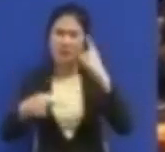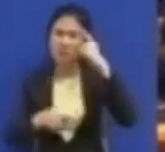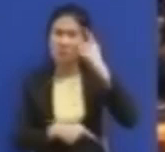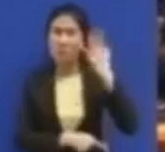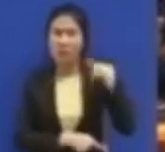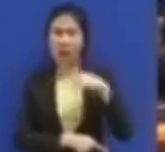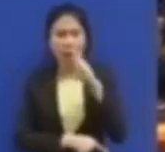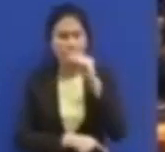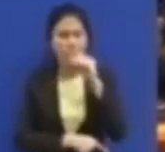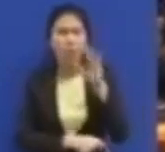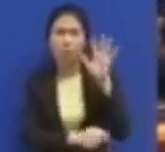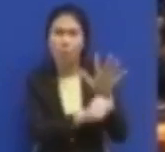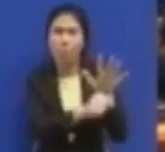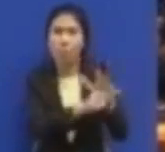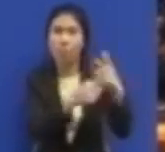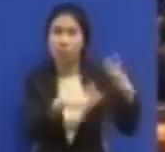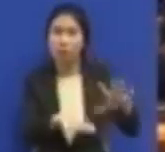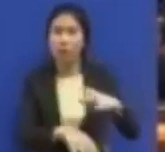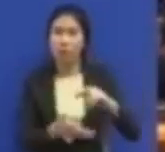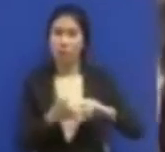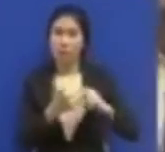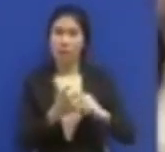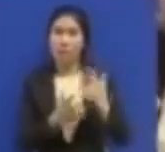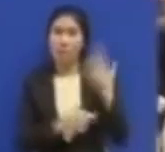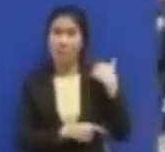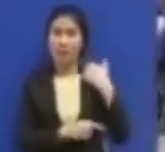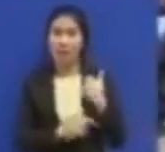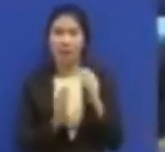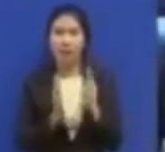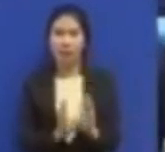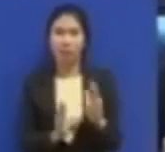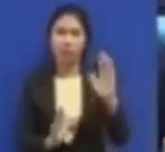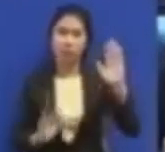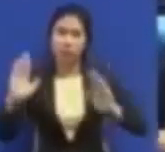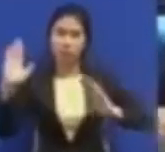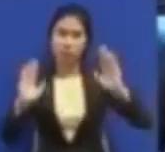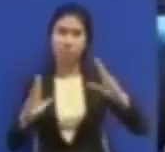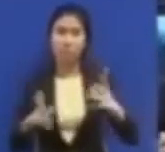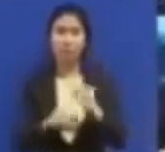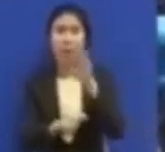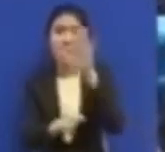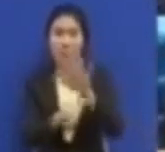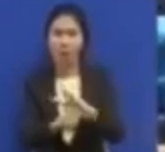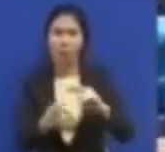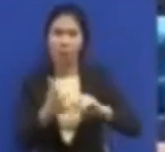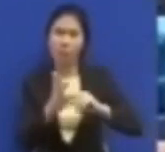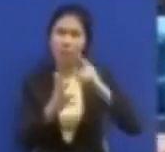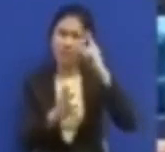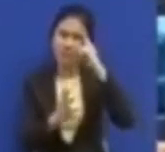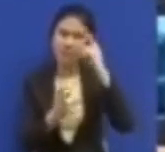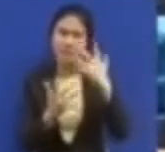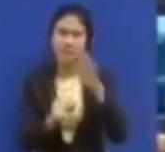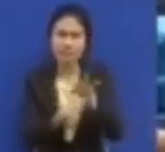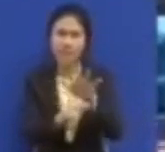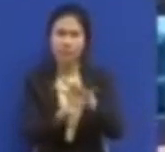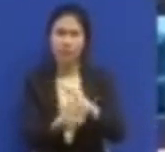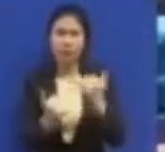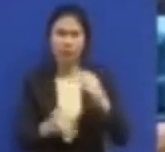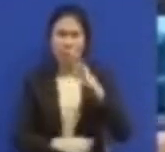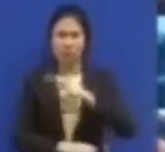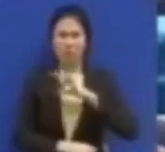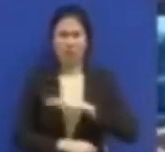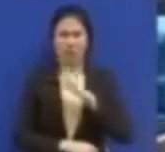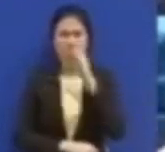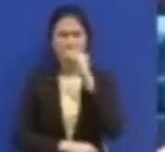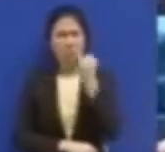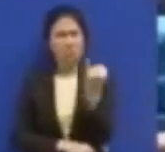นอตามที่ผู้เสนอให้ลงมติก็ควรท่านประธานก็ควรจะดำเนินการพอแล้วครับรู้สึกว่าจะเสียดสีแล้